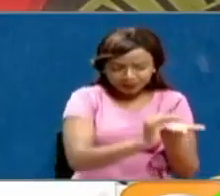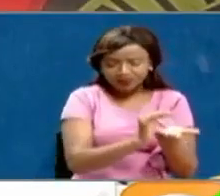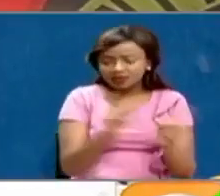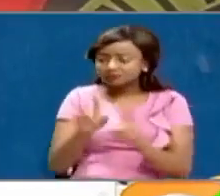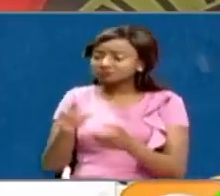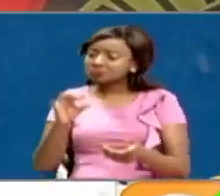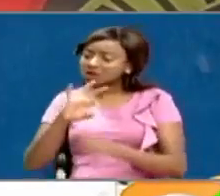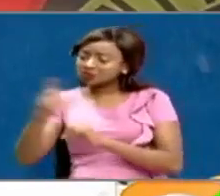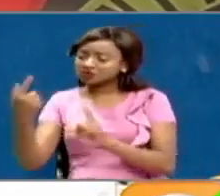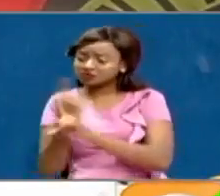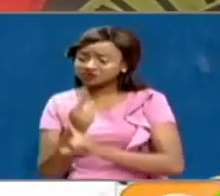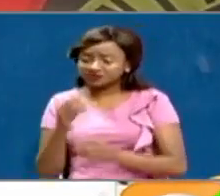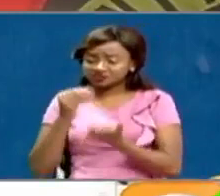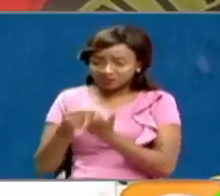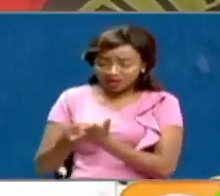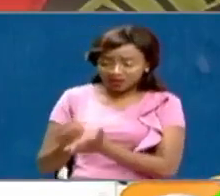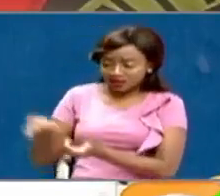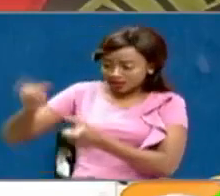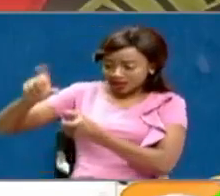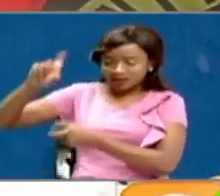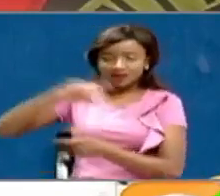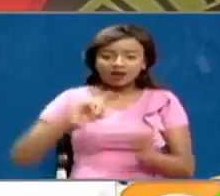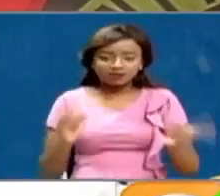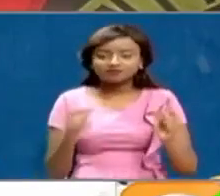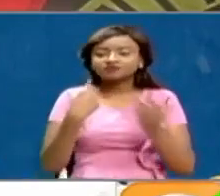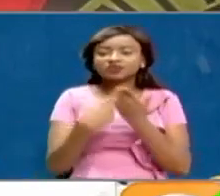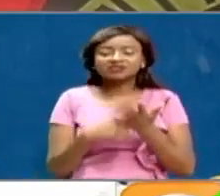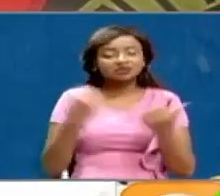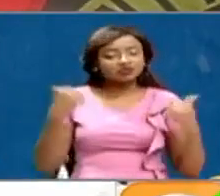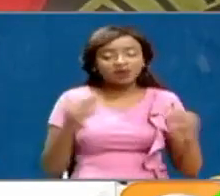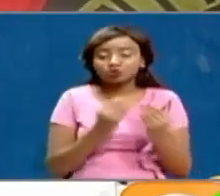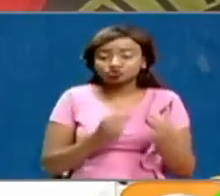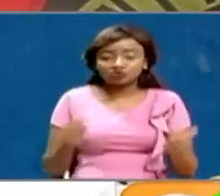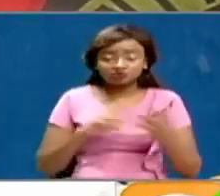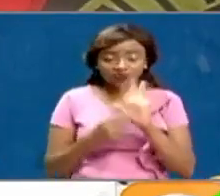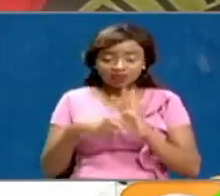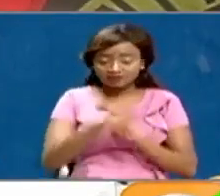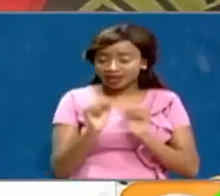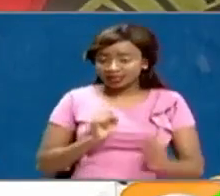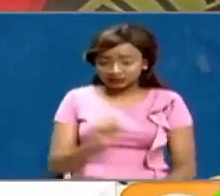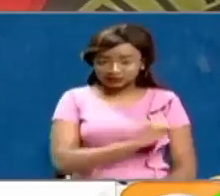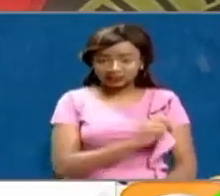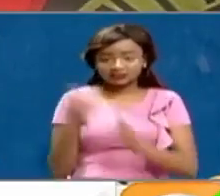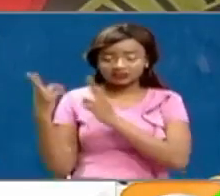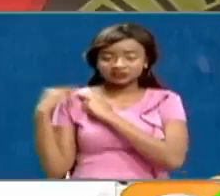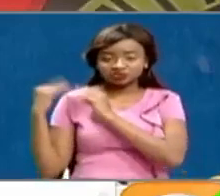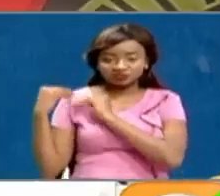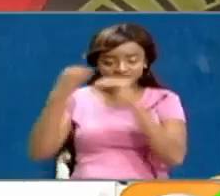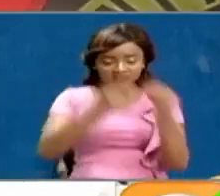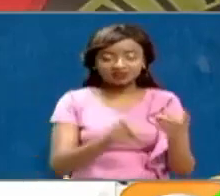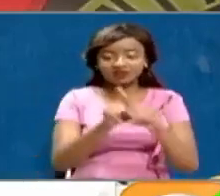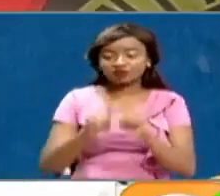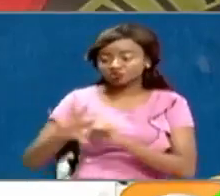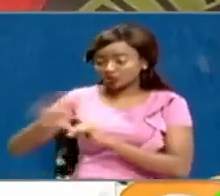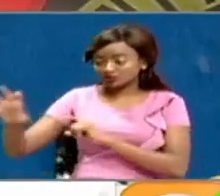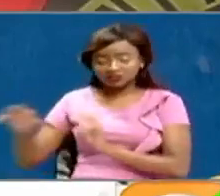ambazo zingeongezewa. Na kama anavyotuarifu Francis Gashuri ni kwamba bado kibarua kipo kwa maseneta huku serikali za kaunti zikikodolea